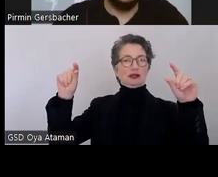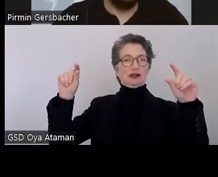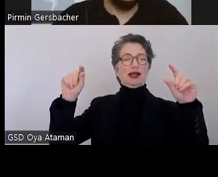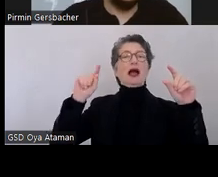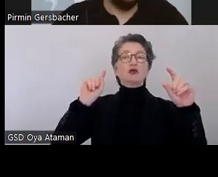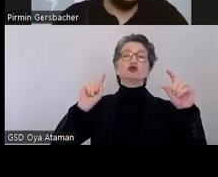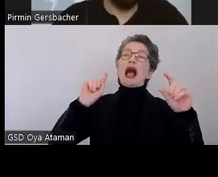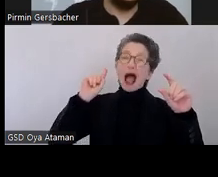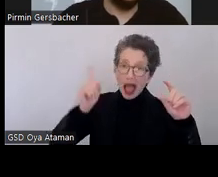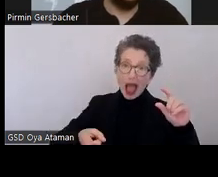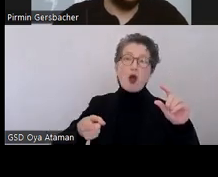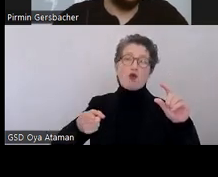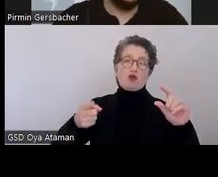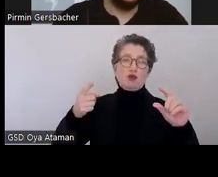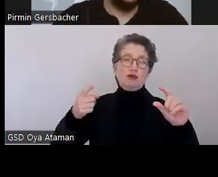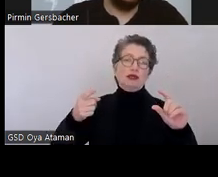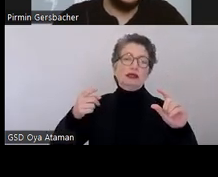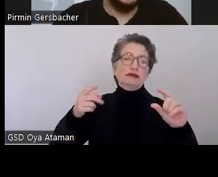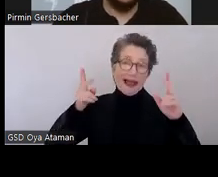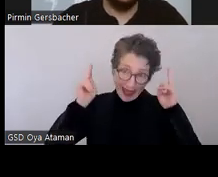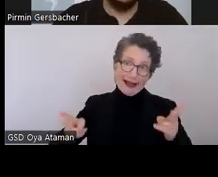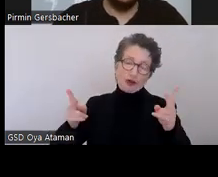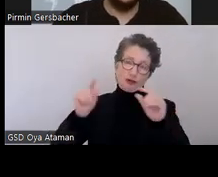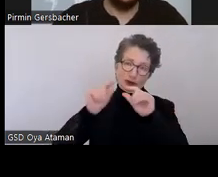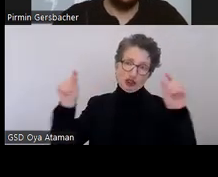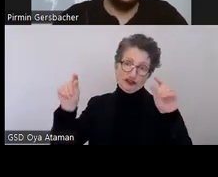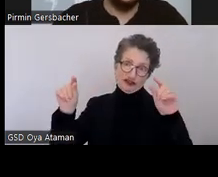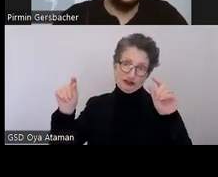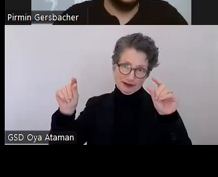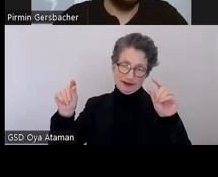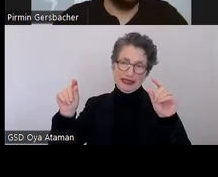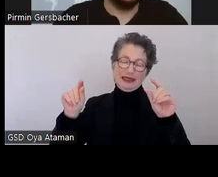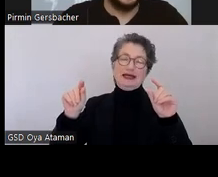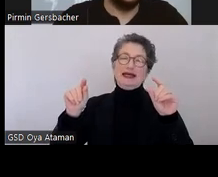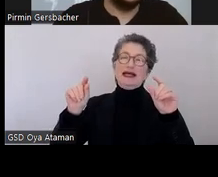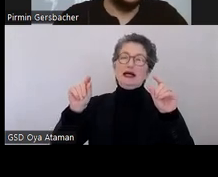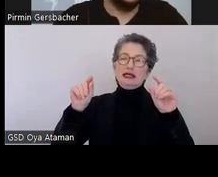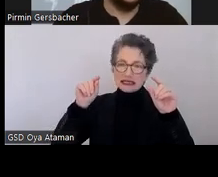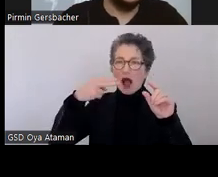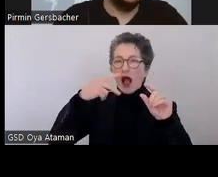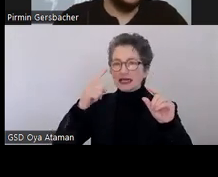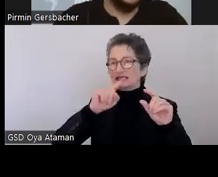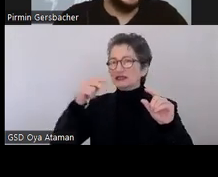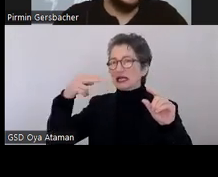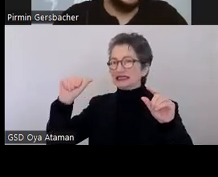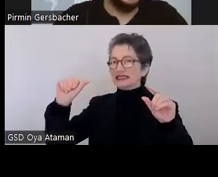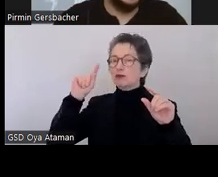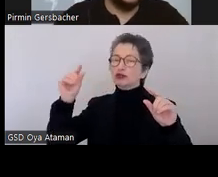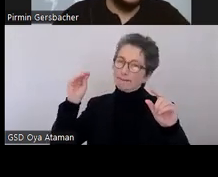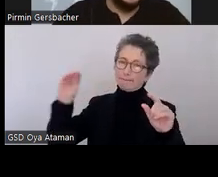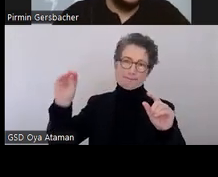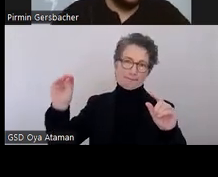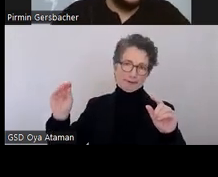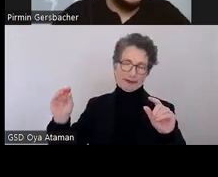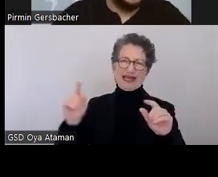auch vom Sinn her welche sind, dass man die eben entsprechend auch mit H1 bis H6 auszeichnen sollte. Also, dass man